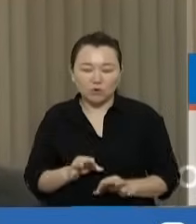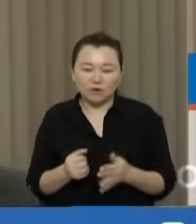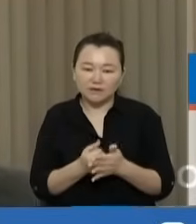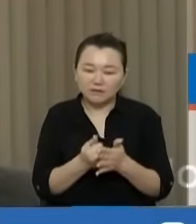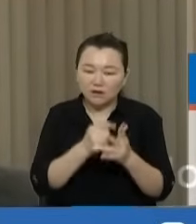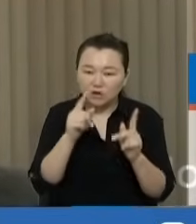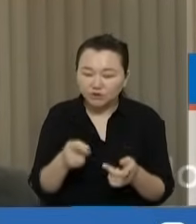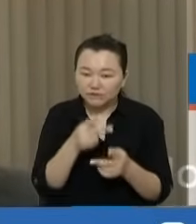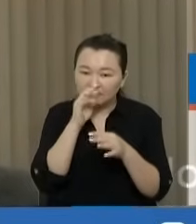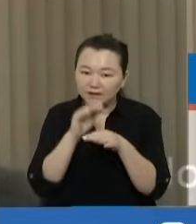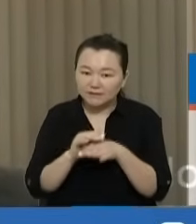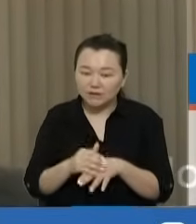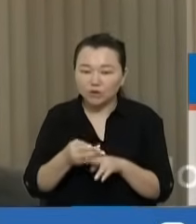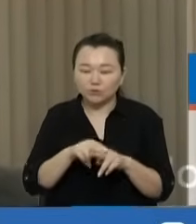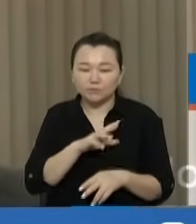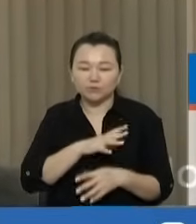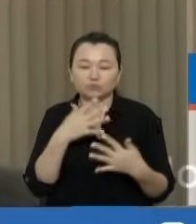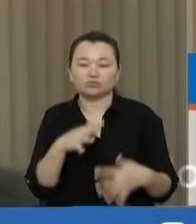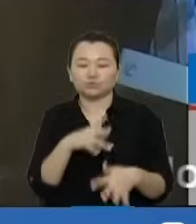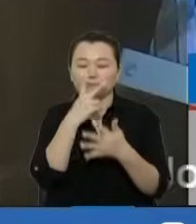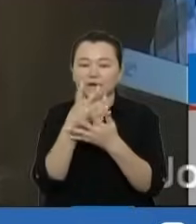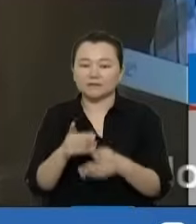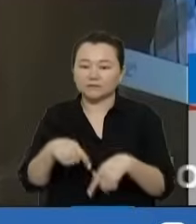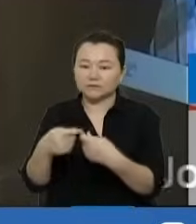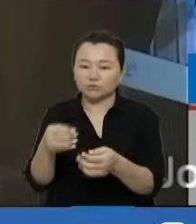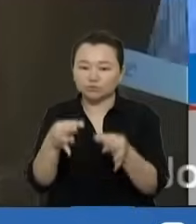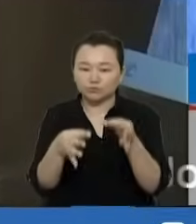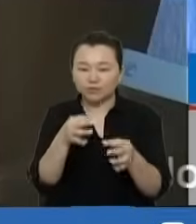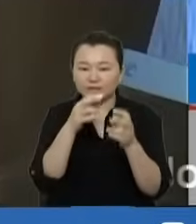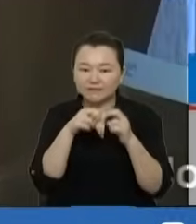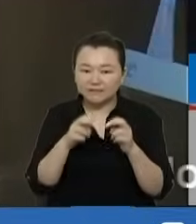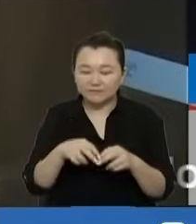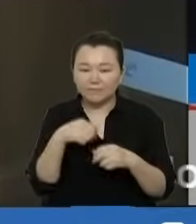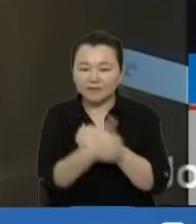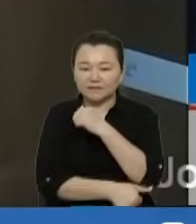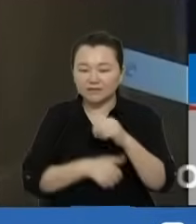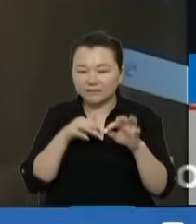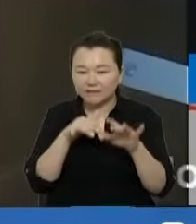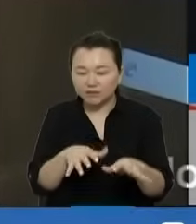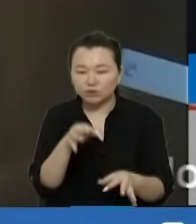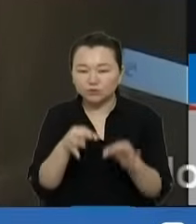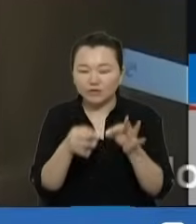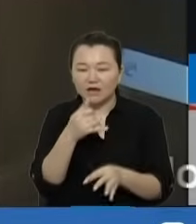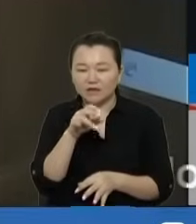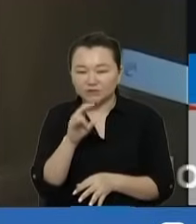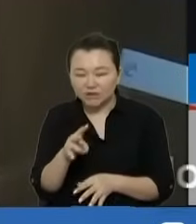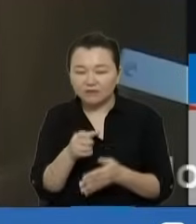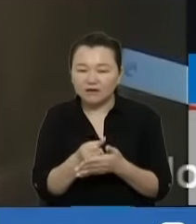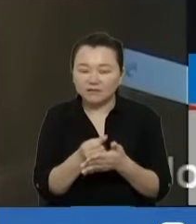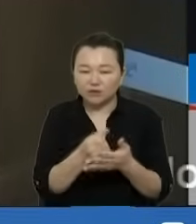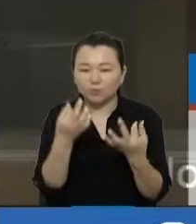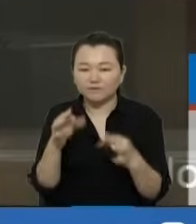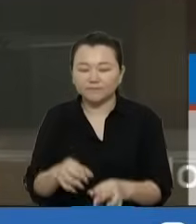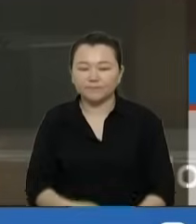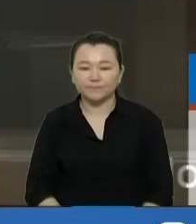ограничиться доказательствами, которые были уже представлены в суде, и перейти к исследованию материалов дела. Судья Айжан Кульбаева ходатайство